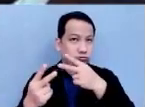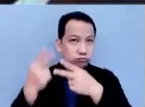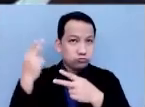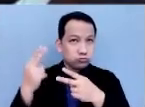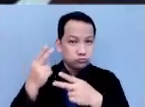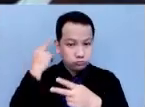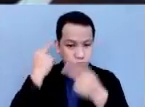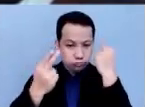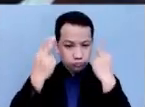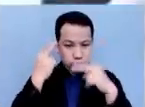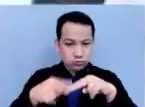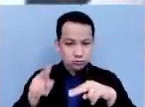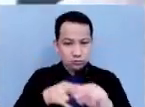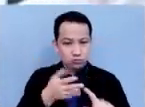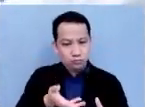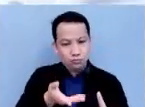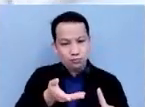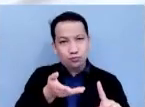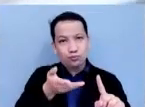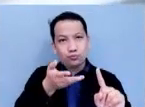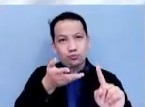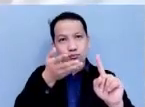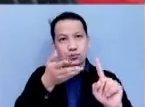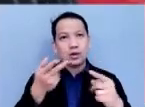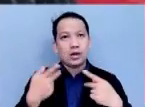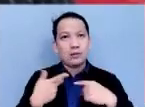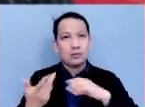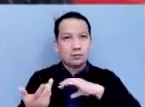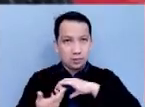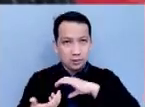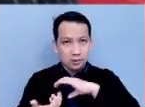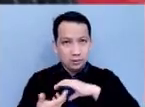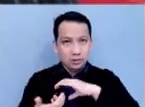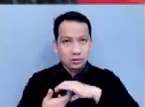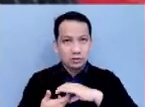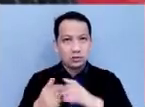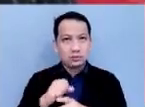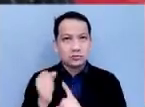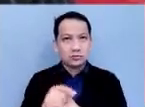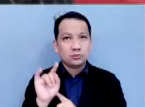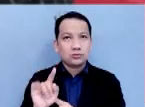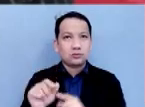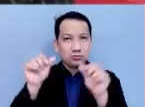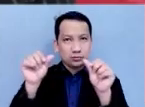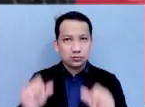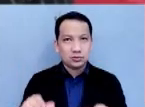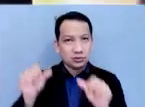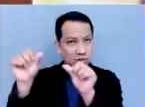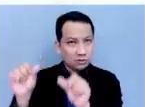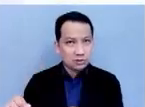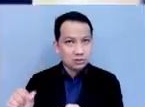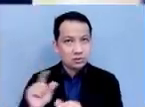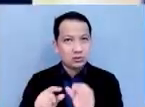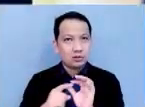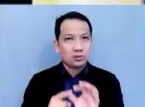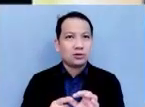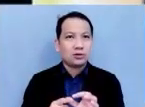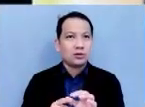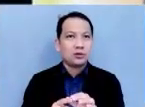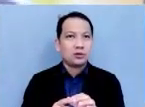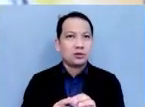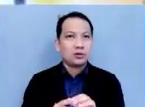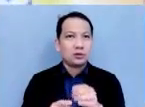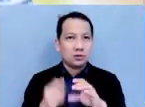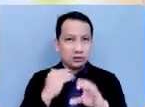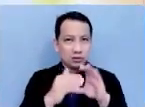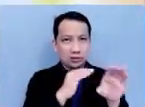unti-unti rin siyang nakilala at nagkaroon ng mga suki. Sa social media, post lang ako ng post, tapos tag doon sa customer